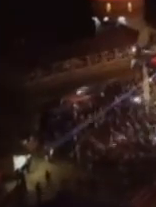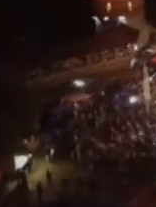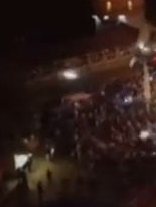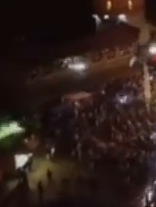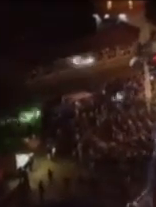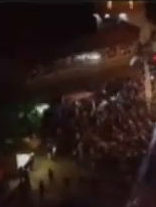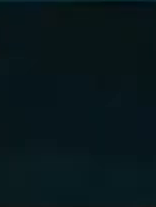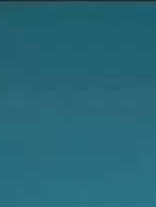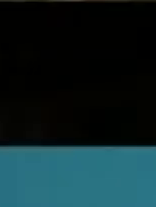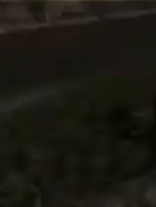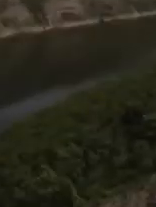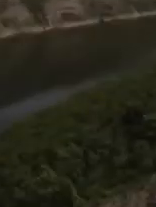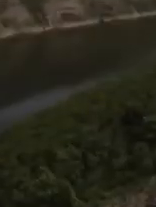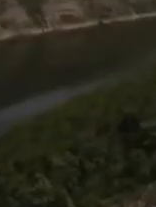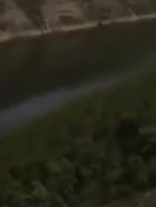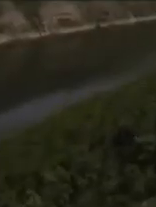Музика